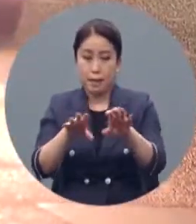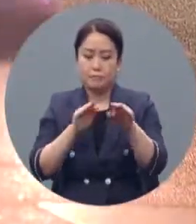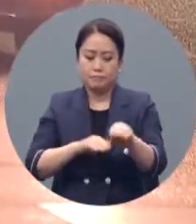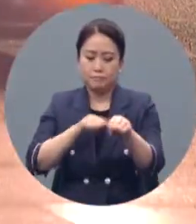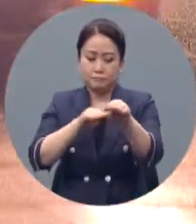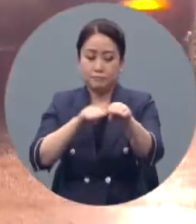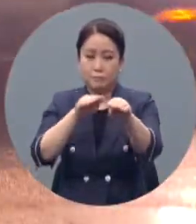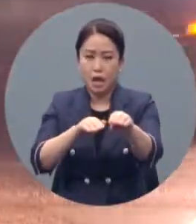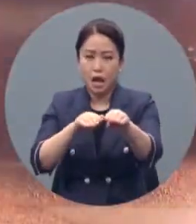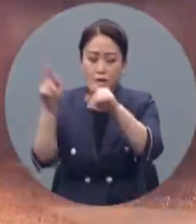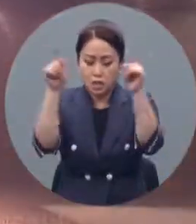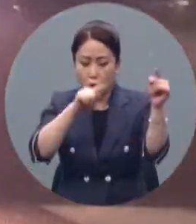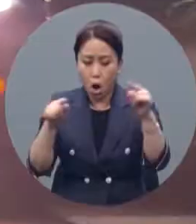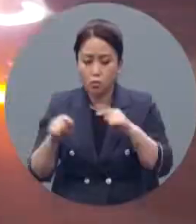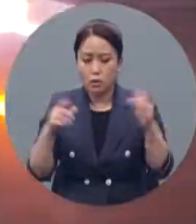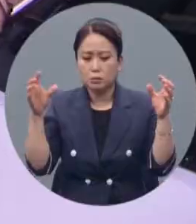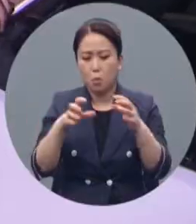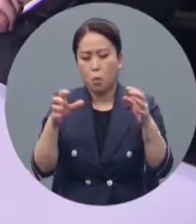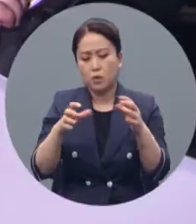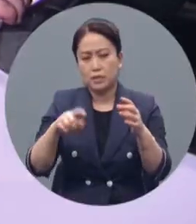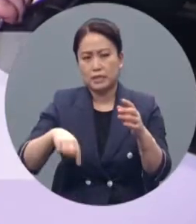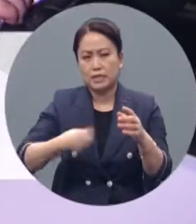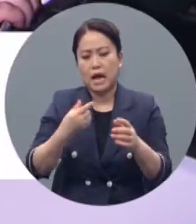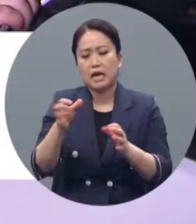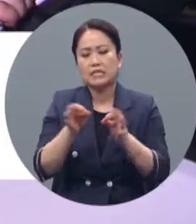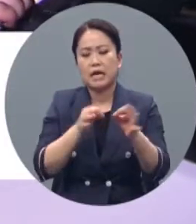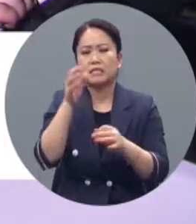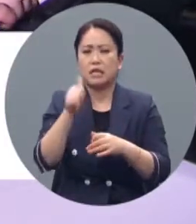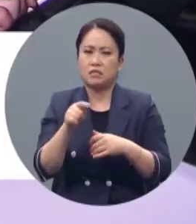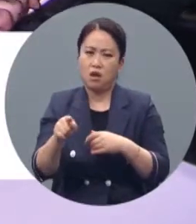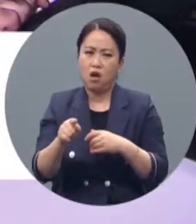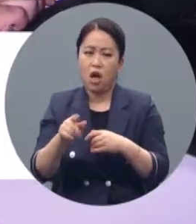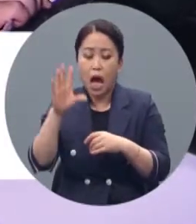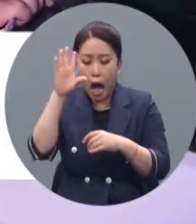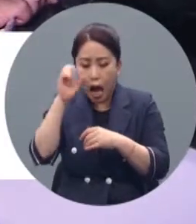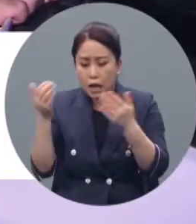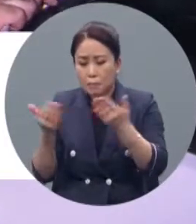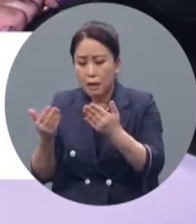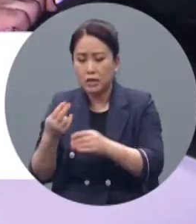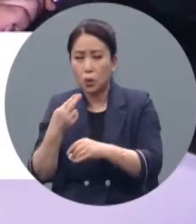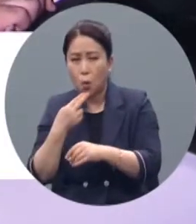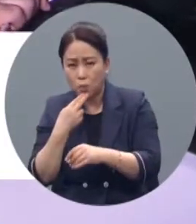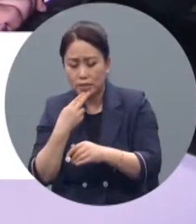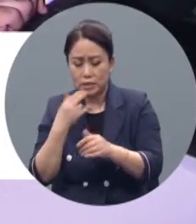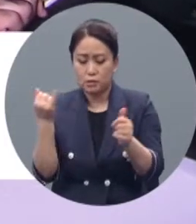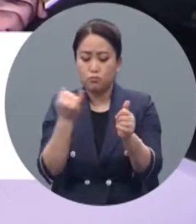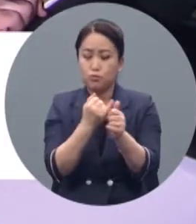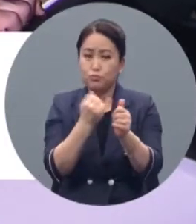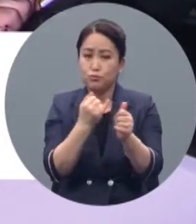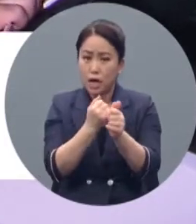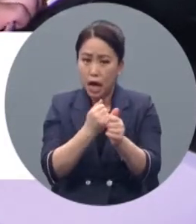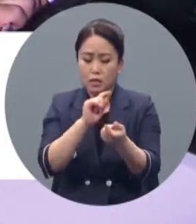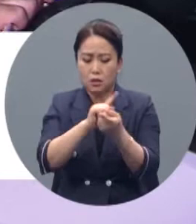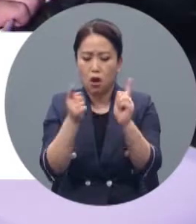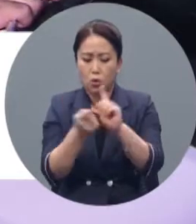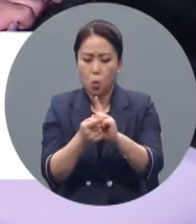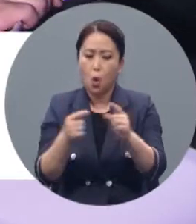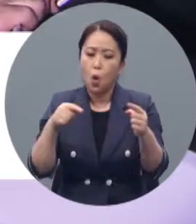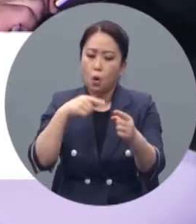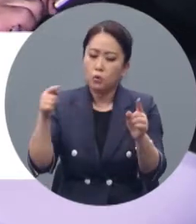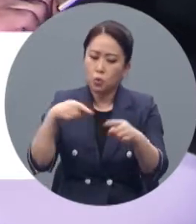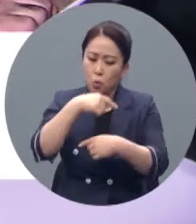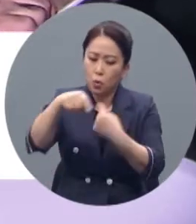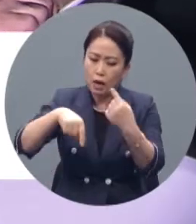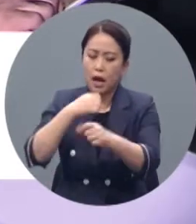사장님들입니다. 부부가 알바를 자르고 지금 부부가 막 교대로 근무를 하는데도